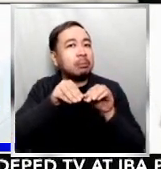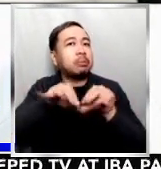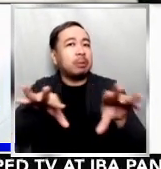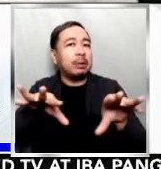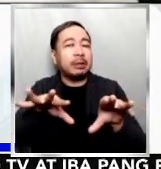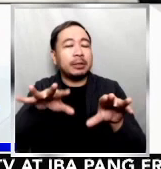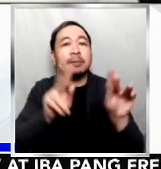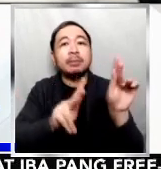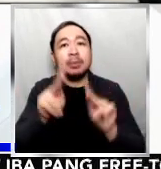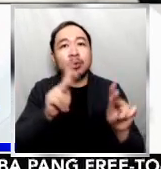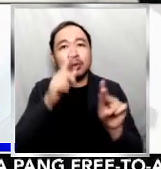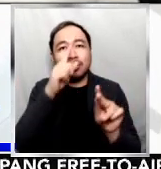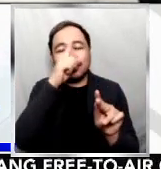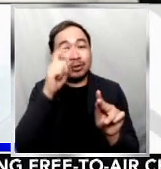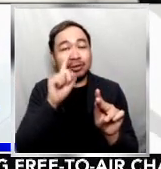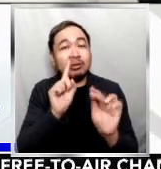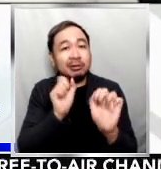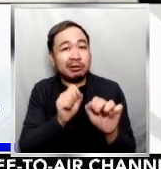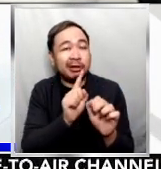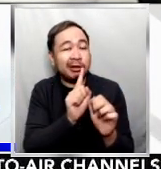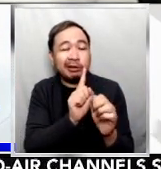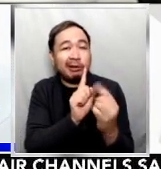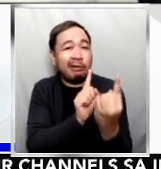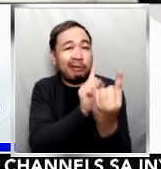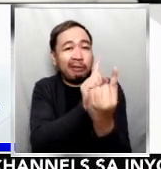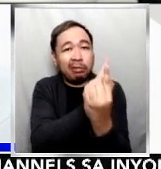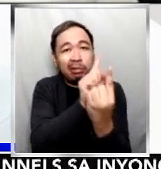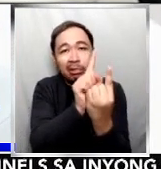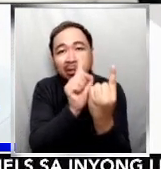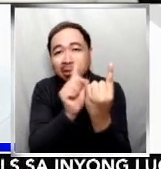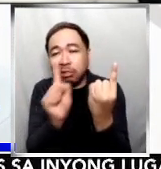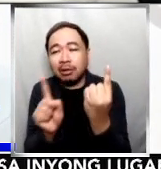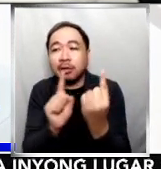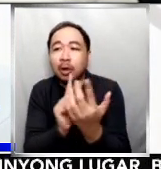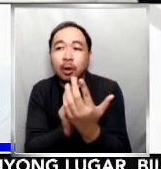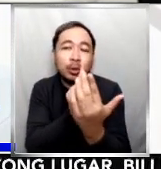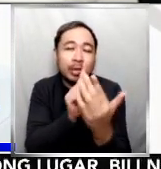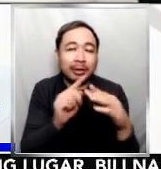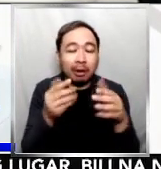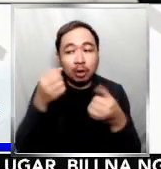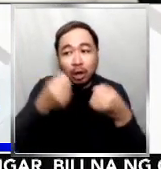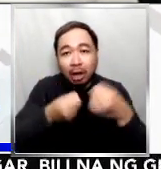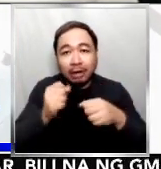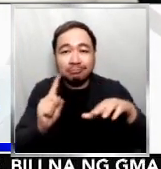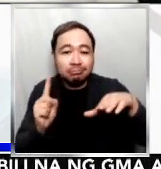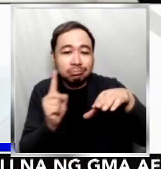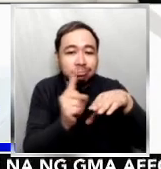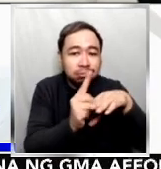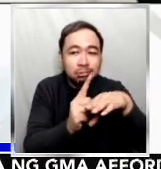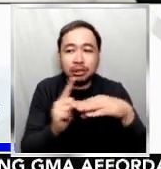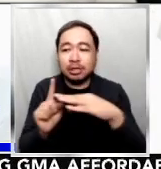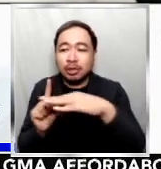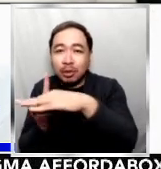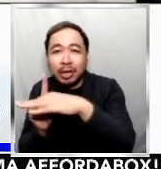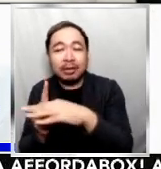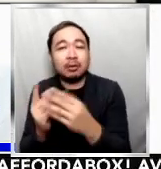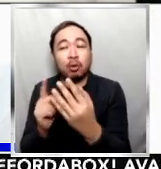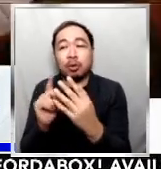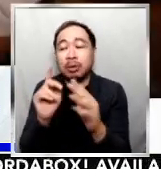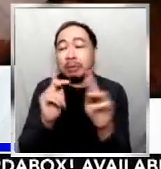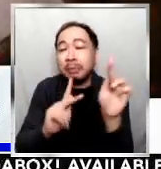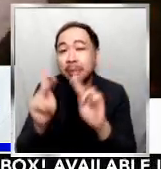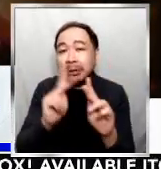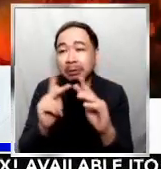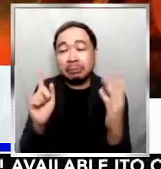yung mga, alam mo yun, yung mga sasakyan sa kalsada and then yung mga tao na nagdadaan habang sila ay